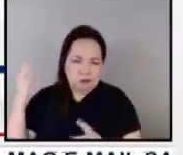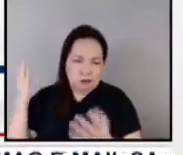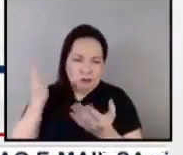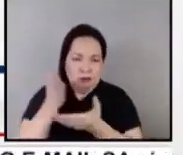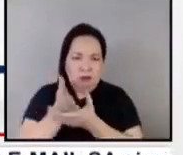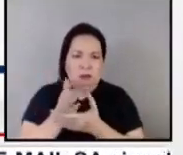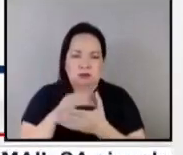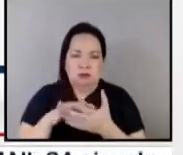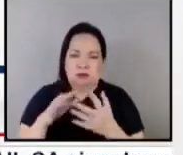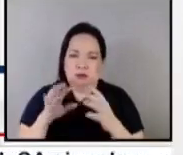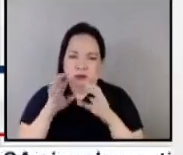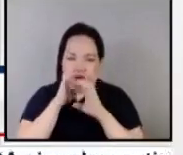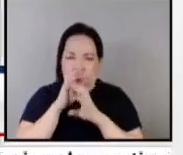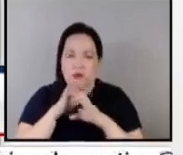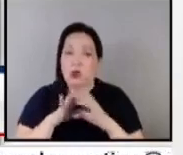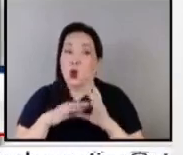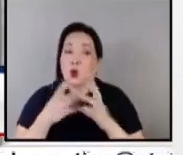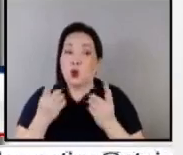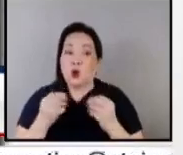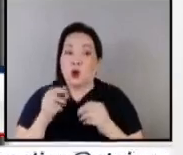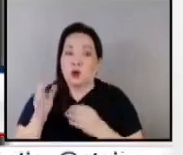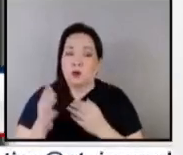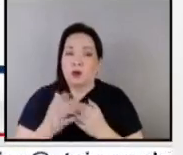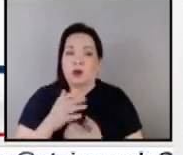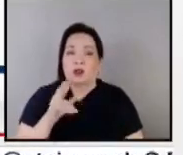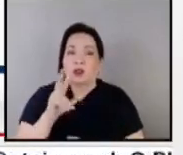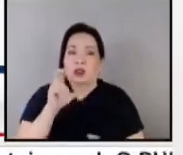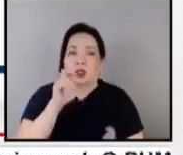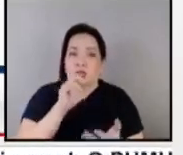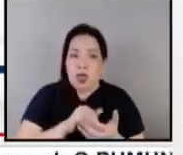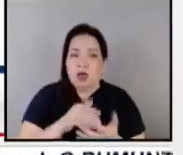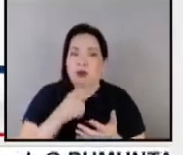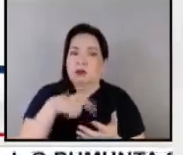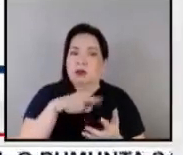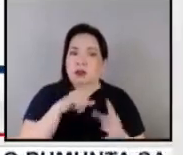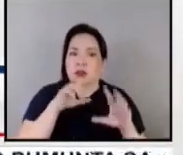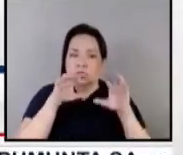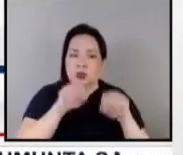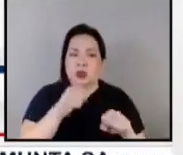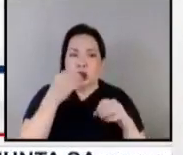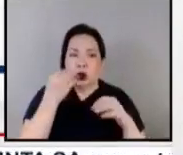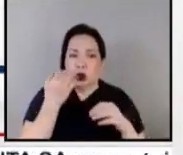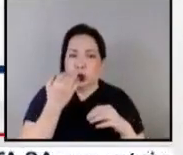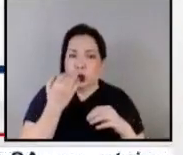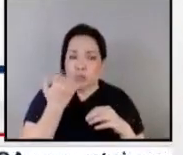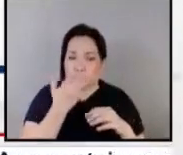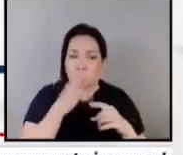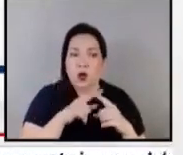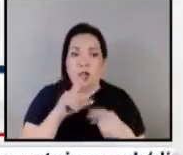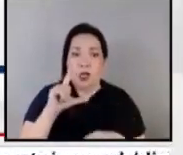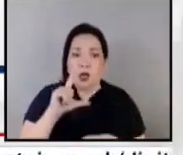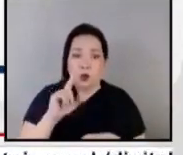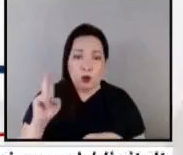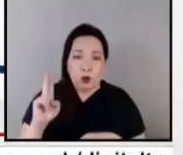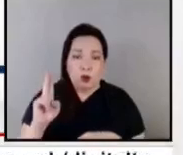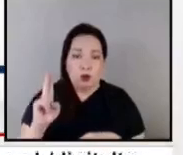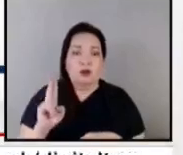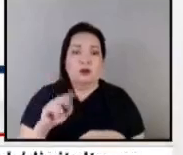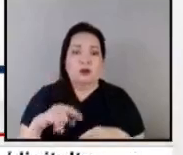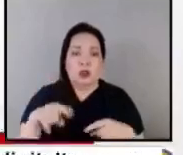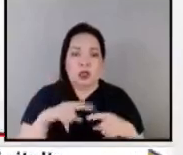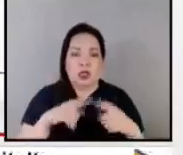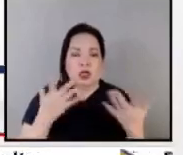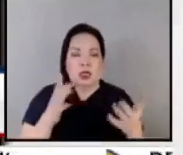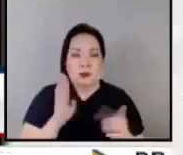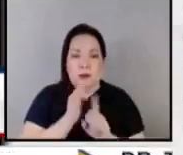pisong halaga ng shabu ang nakumpiska sa buy-bust operation ng La Union Police at PDEA sa barangay San Nicolas East,